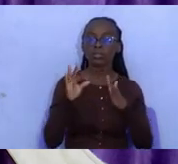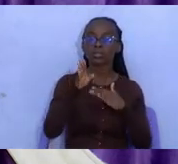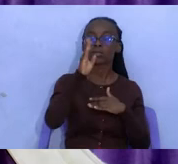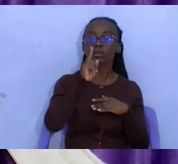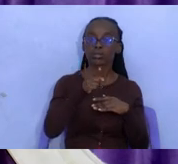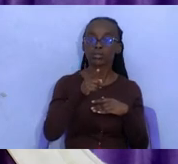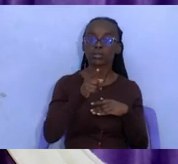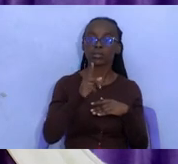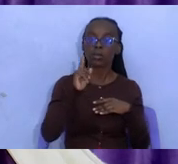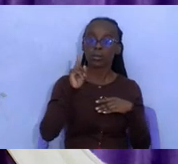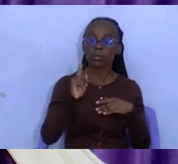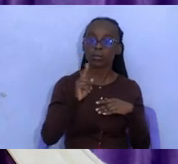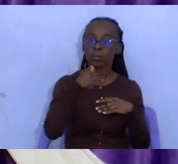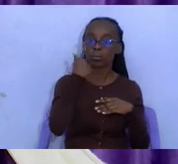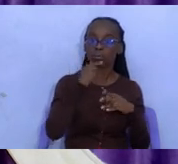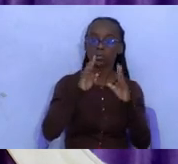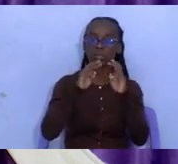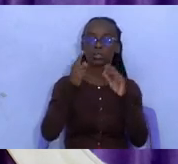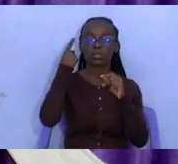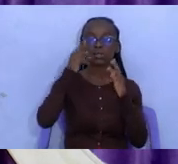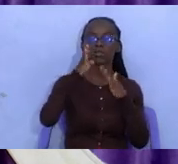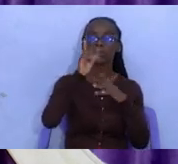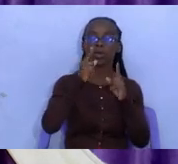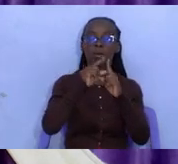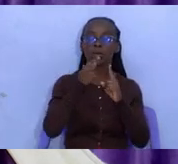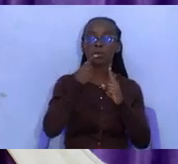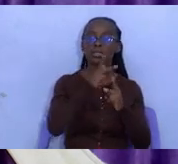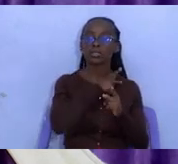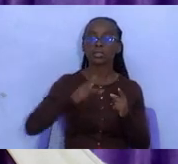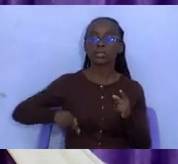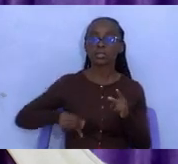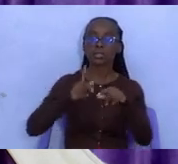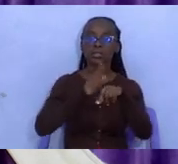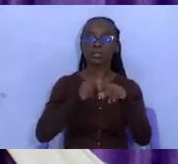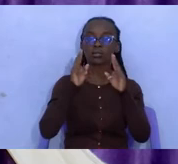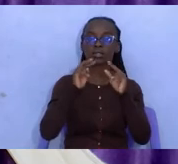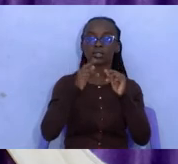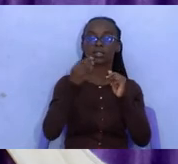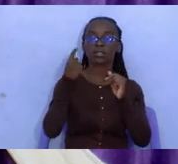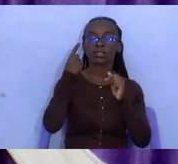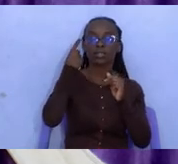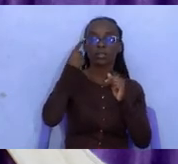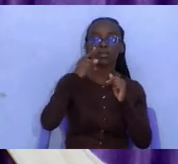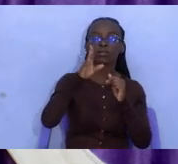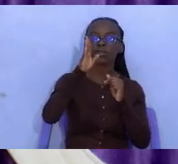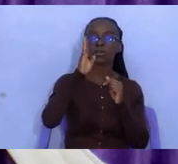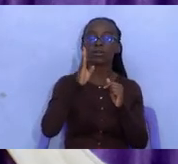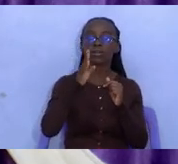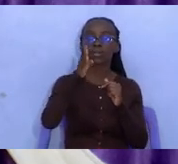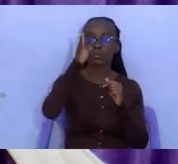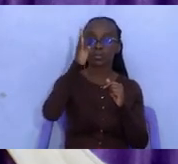ndio unahitaji kutafuta Mungu, hapana. Maandiko inasema mfalme alipomtafuta Mungu,